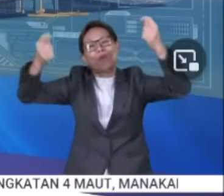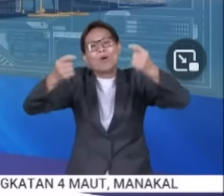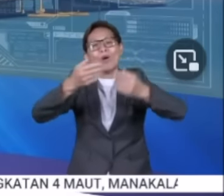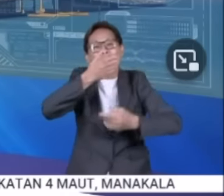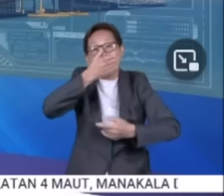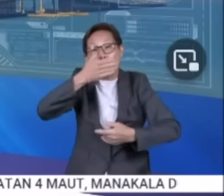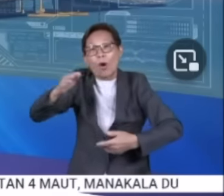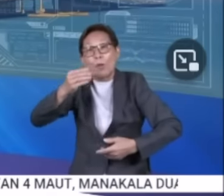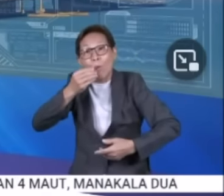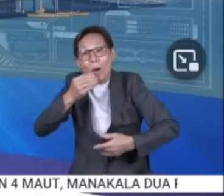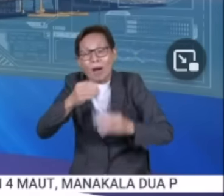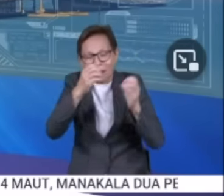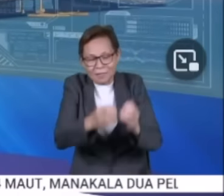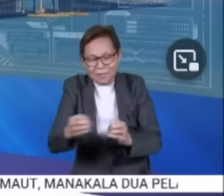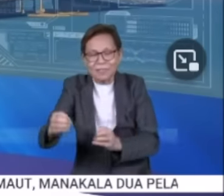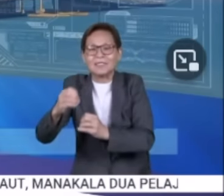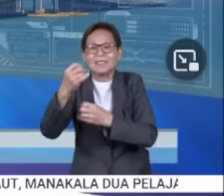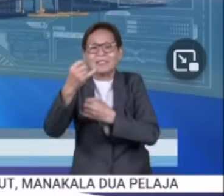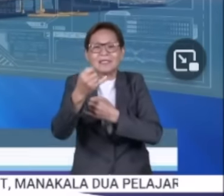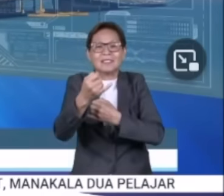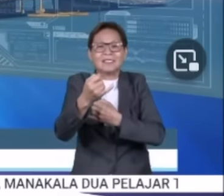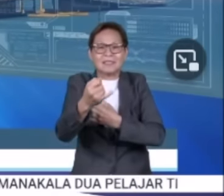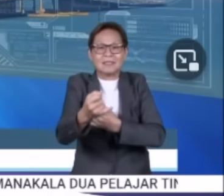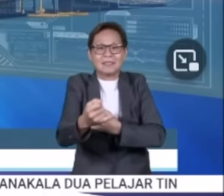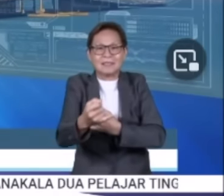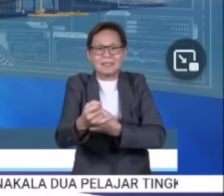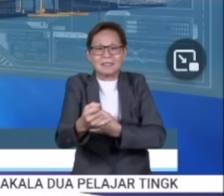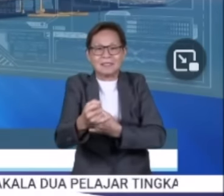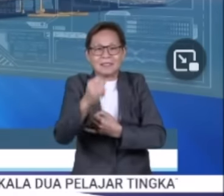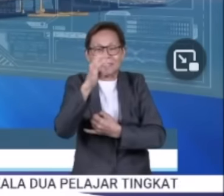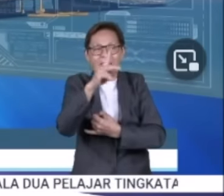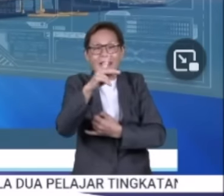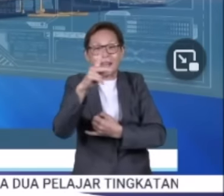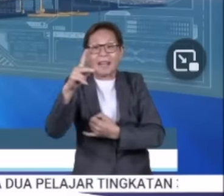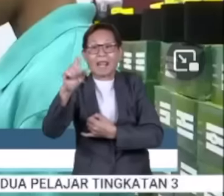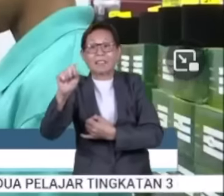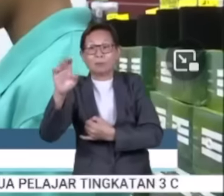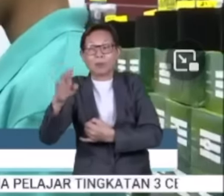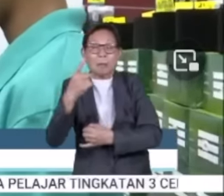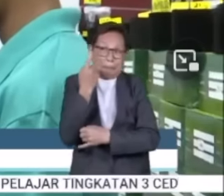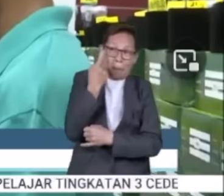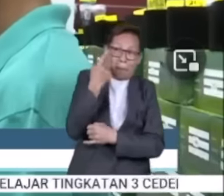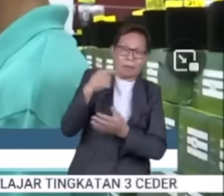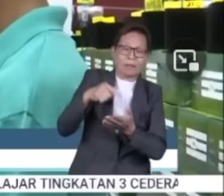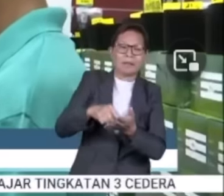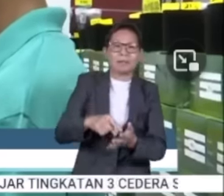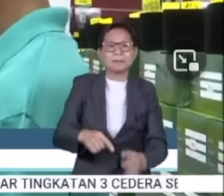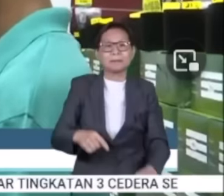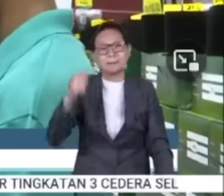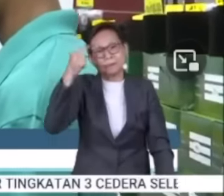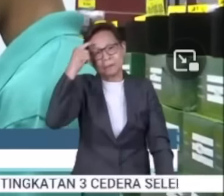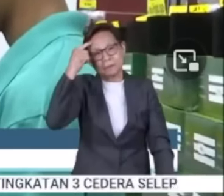berbuka puasa anjuran Jambatan Kedua Sdn Bhd JKSB baru-baru ini.